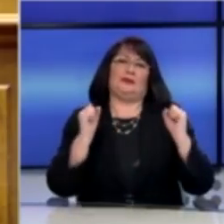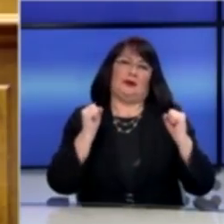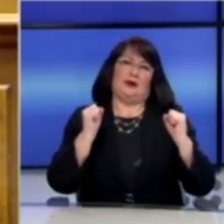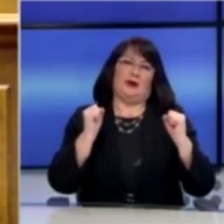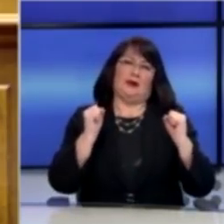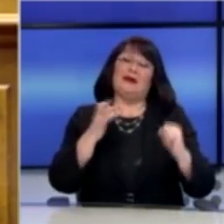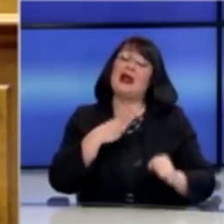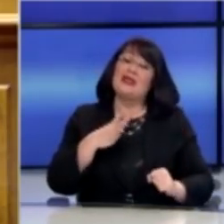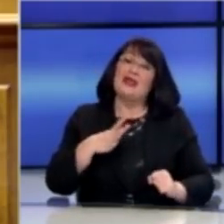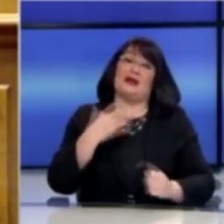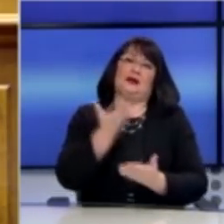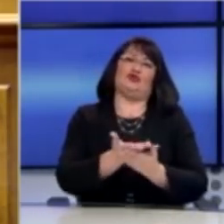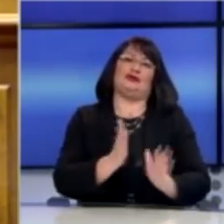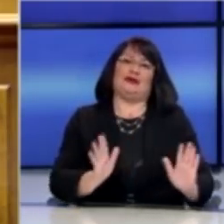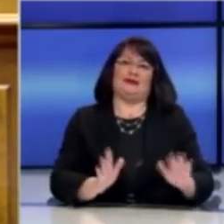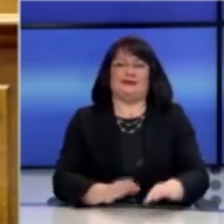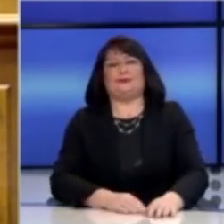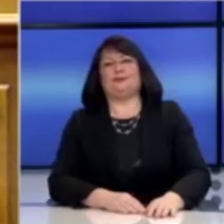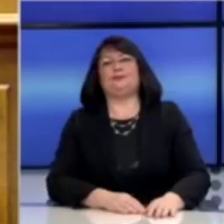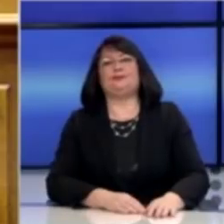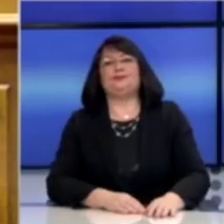του. Κυρίες και κύριοι,